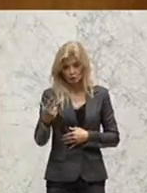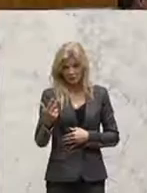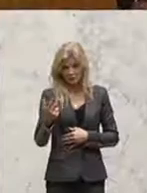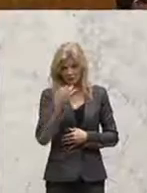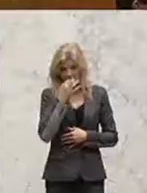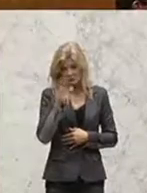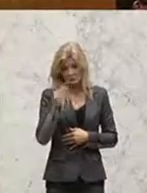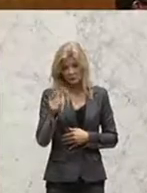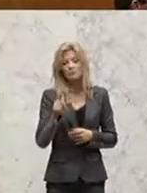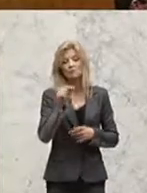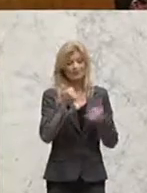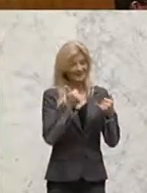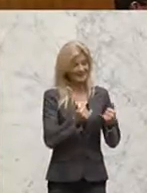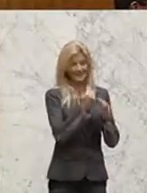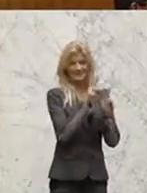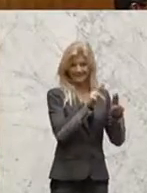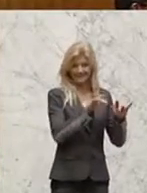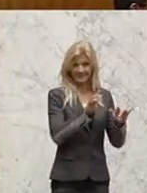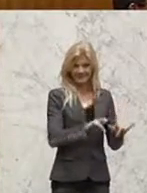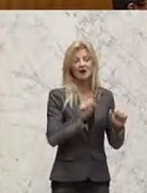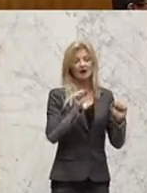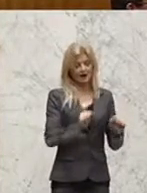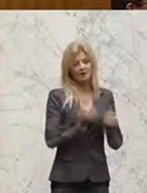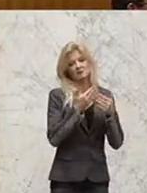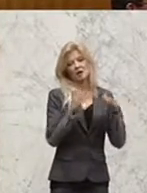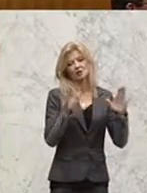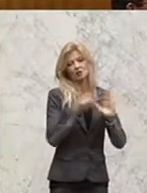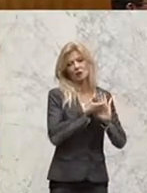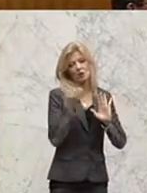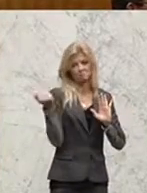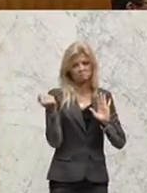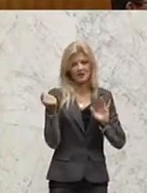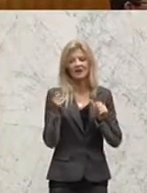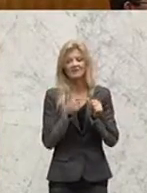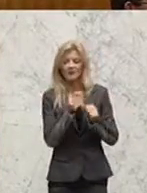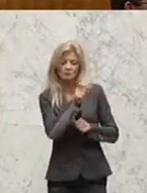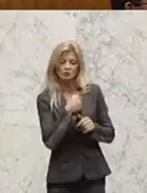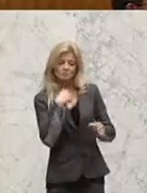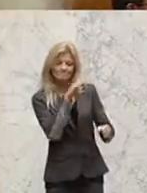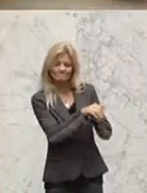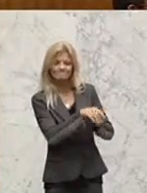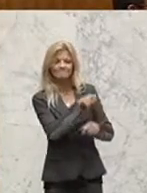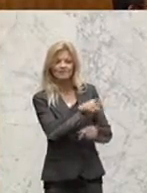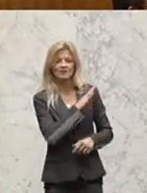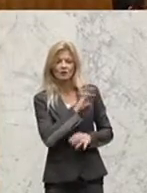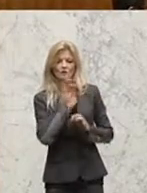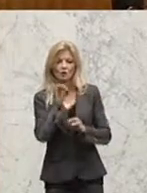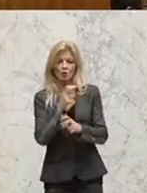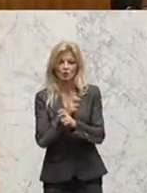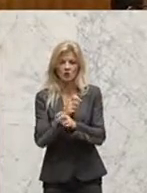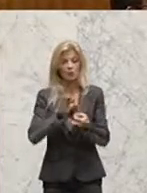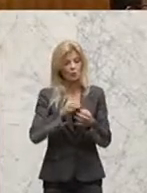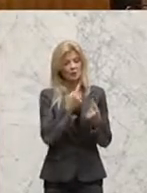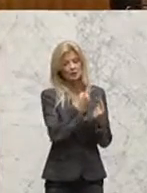den Asylstatus wieder abzuerkennen, wenn der Betreffende eine Gefahr für die Sicherheit Österreichs darstellt oder er wegen eines